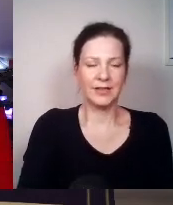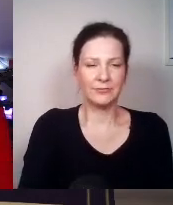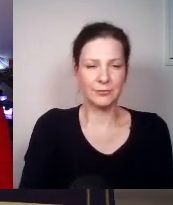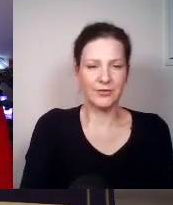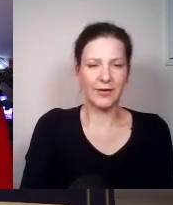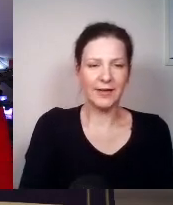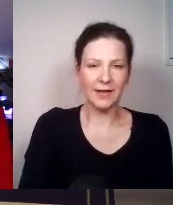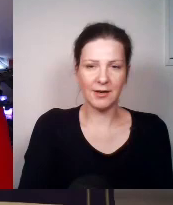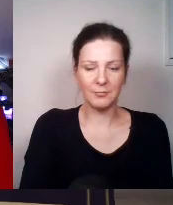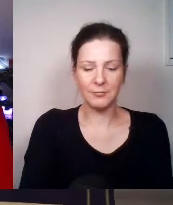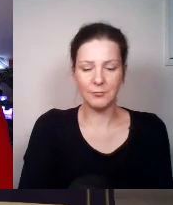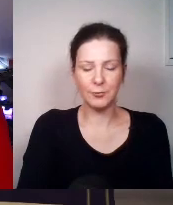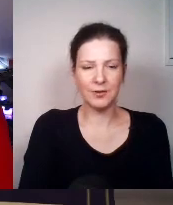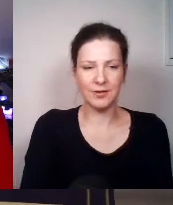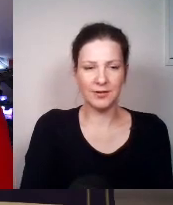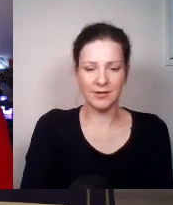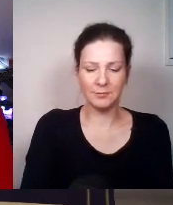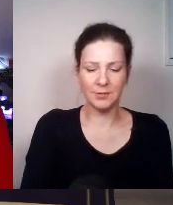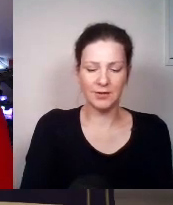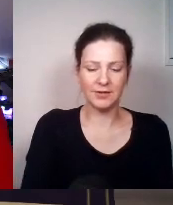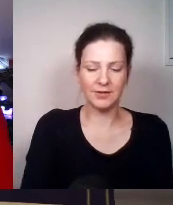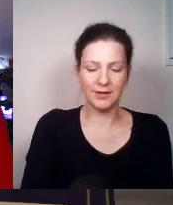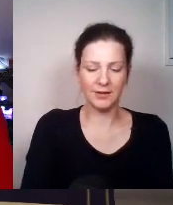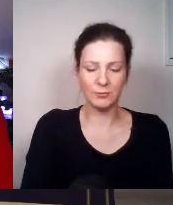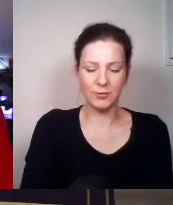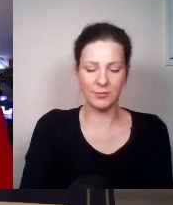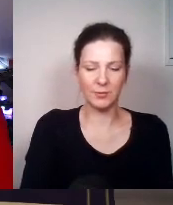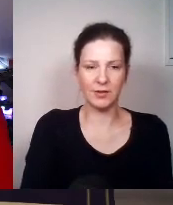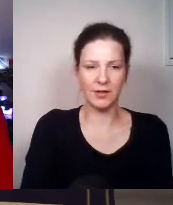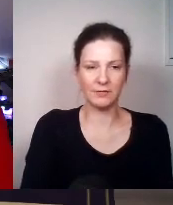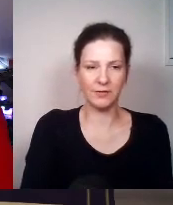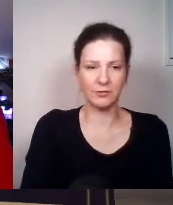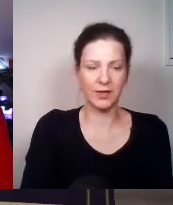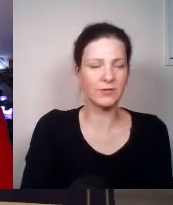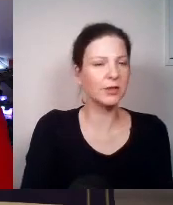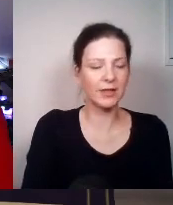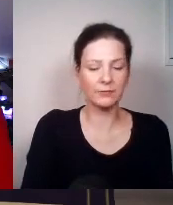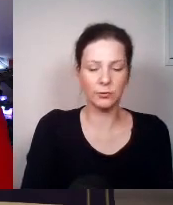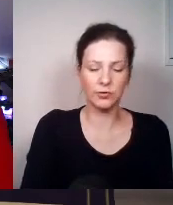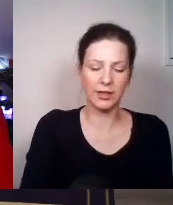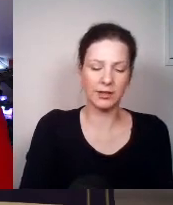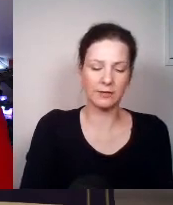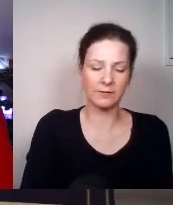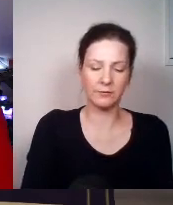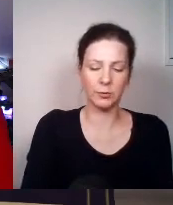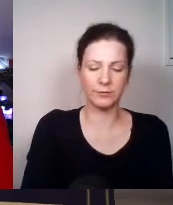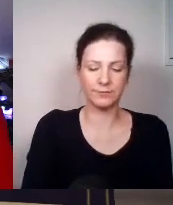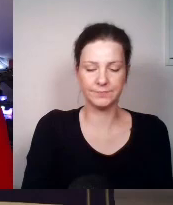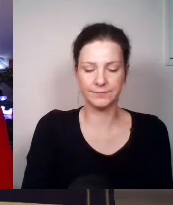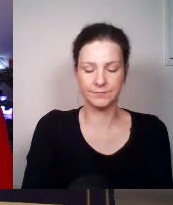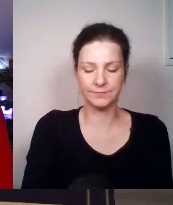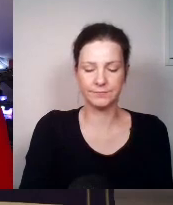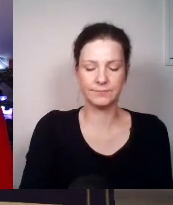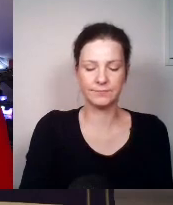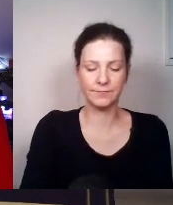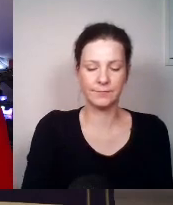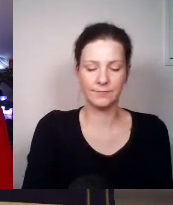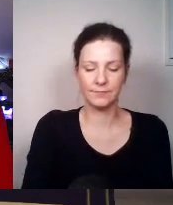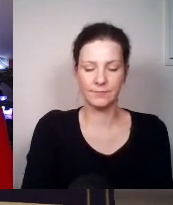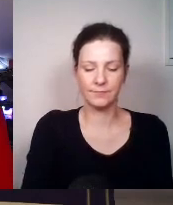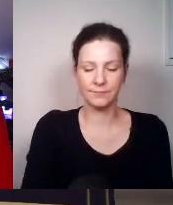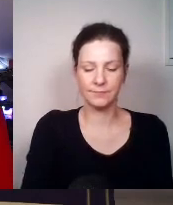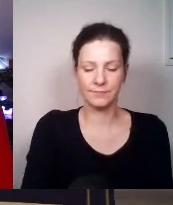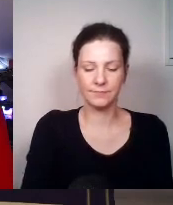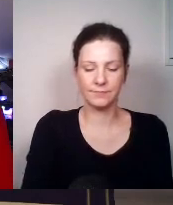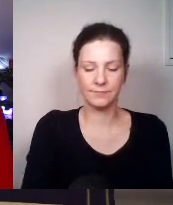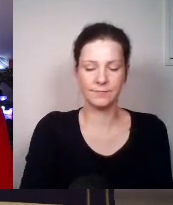Weil wir davon 2 haben, würde ich mit der USPD anfangen wollen. Also mit den Revolutionären anfangen wollen. Also machen